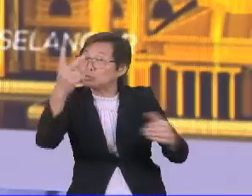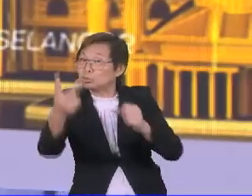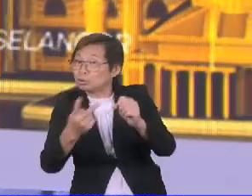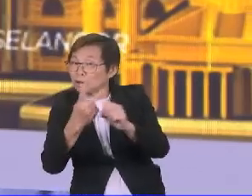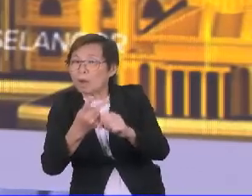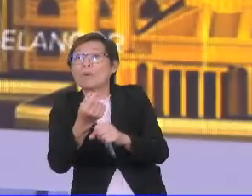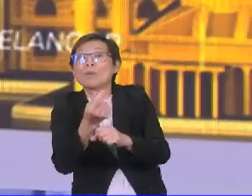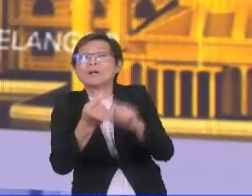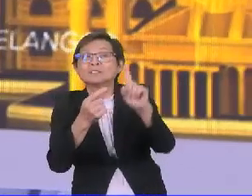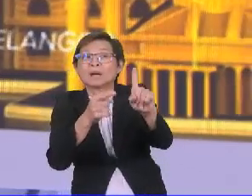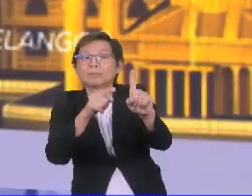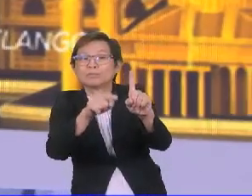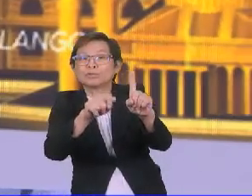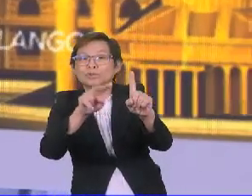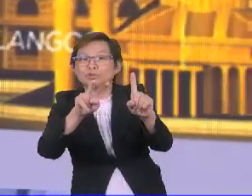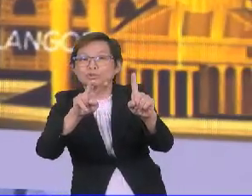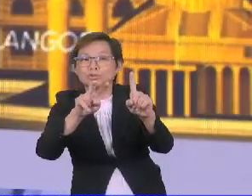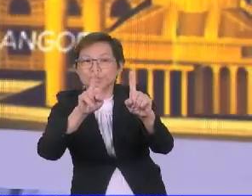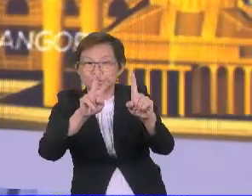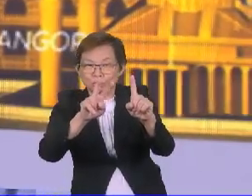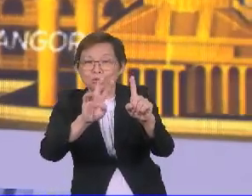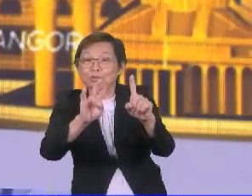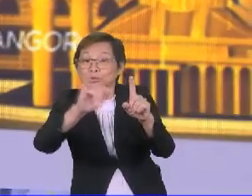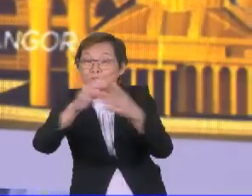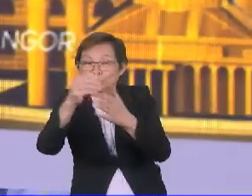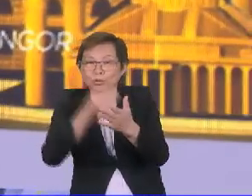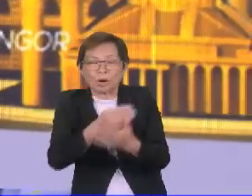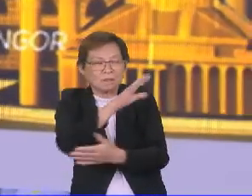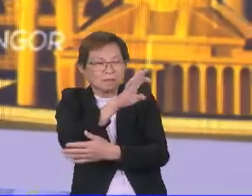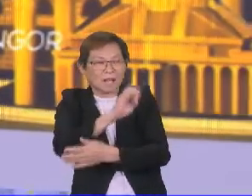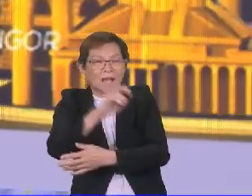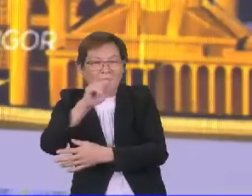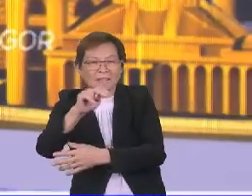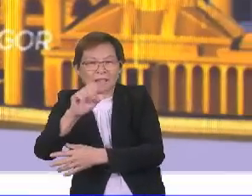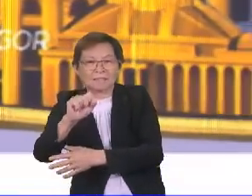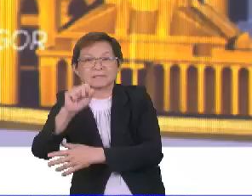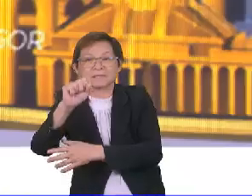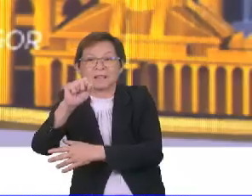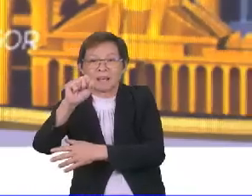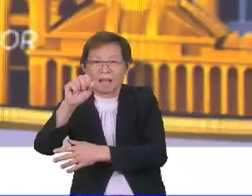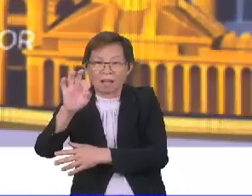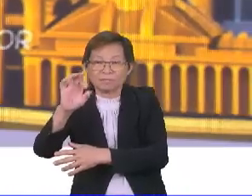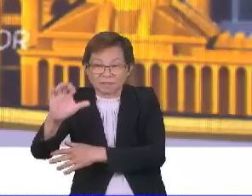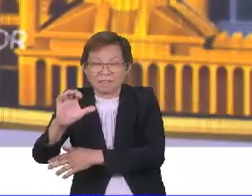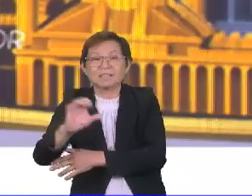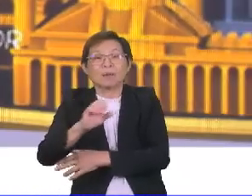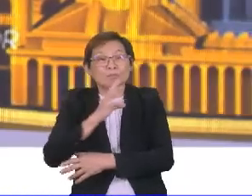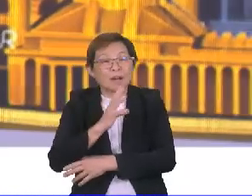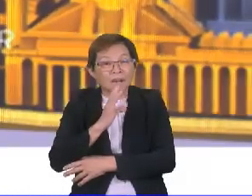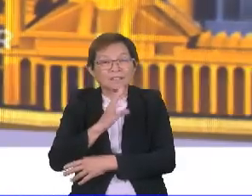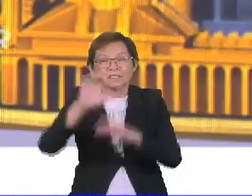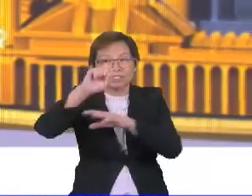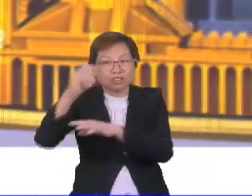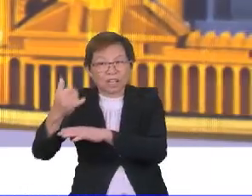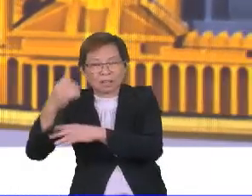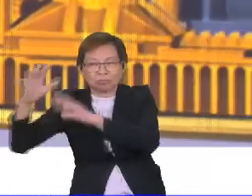bernilai satu pukulan tujuh juta Ringgit ketu pegawai Zaki TV lsfc antar